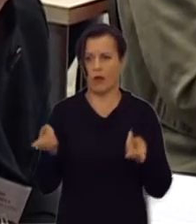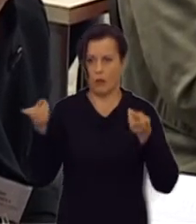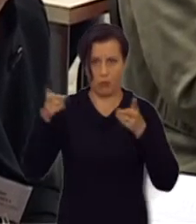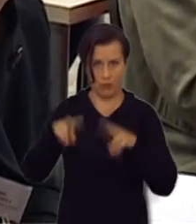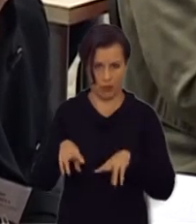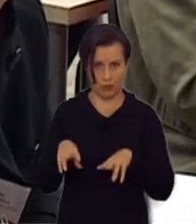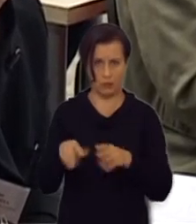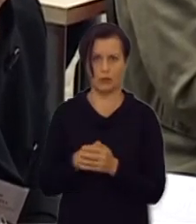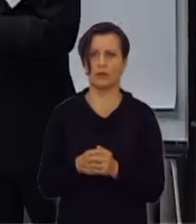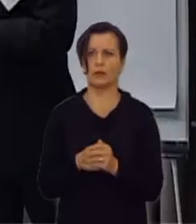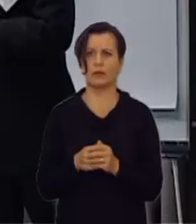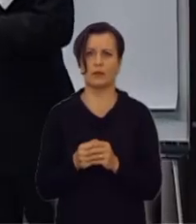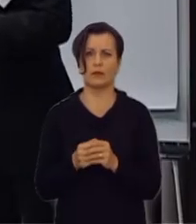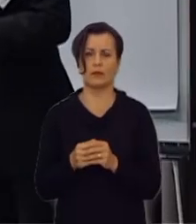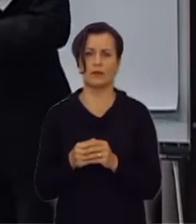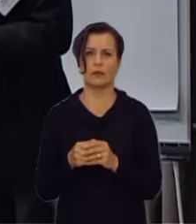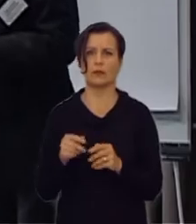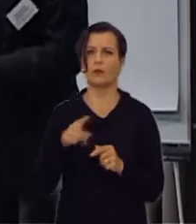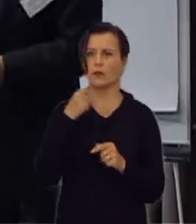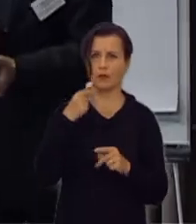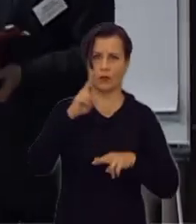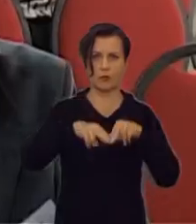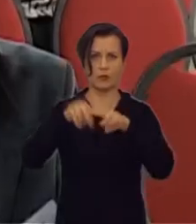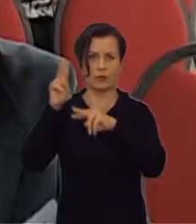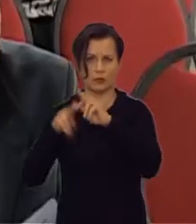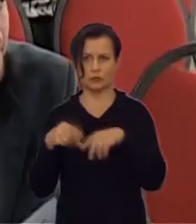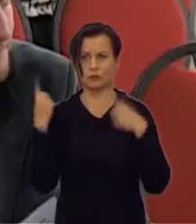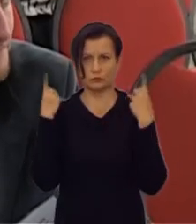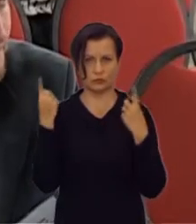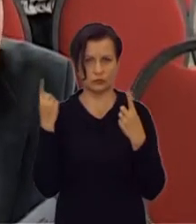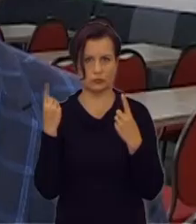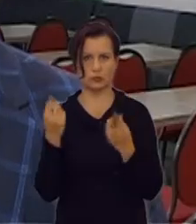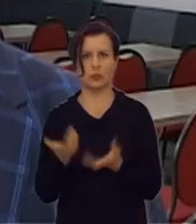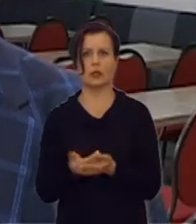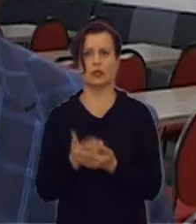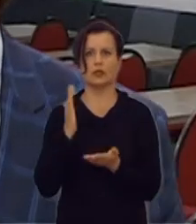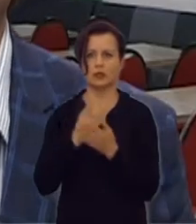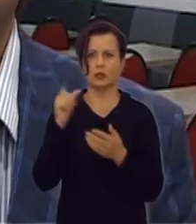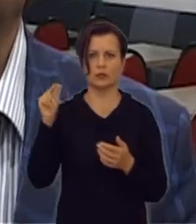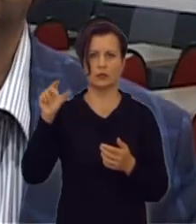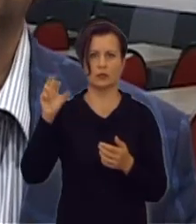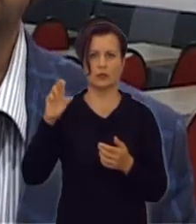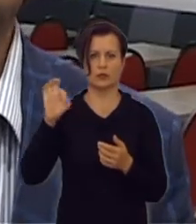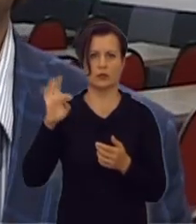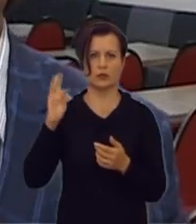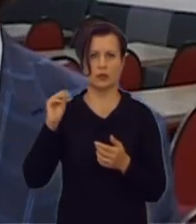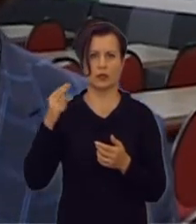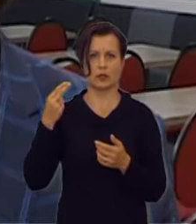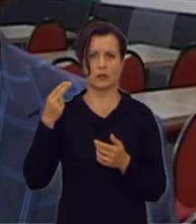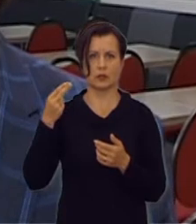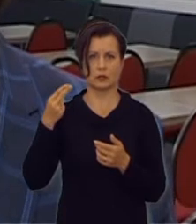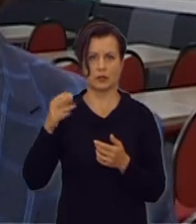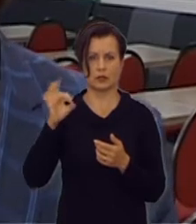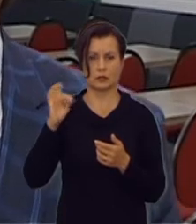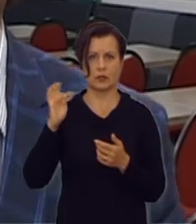palikimą, tai irgi praktiškai dauguma pastatų tų mūsų vertingiausių, iškiliausių yra susijęs su protestantizmo laikotarpiu,